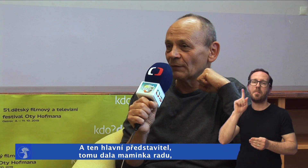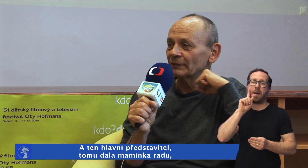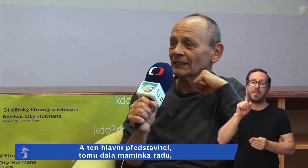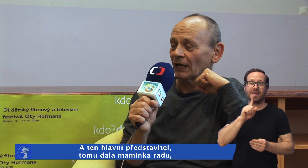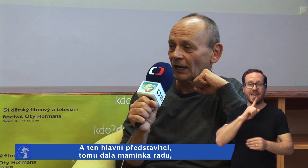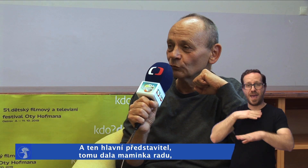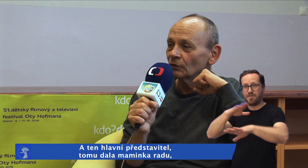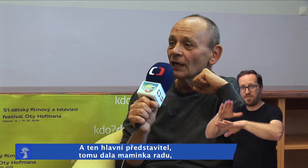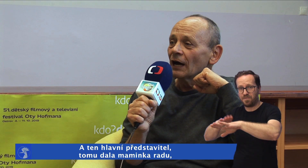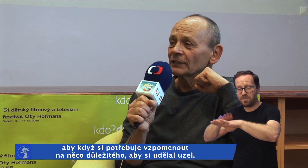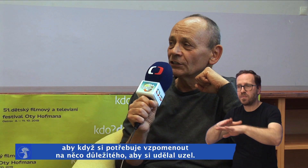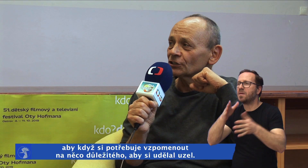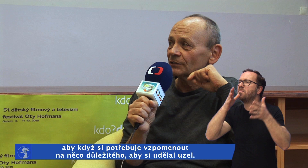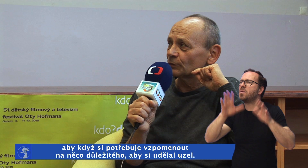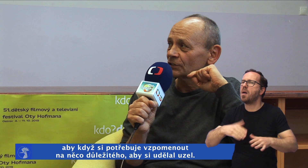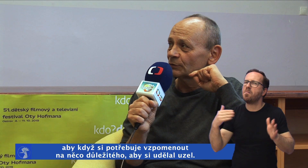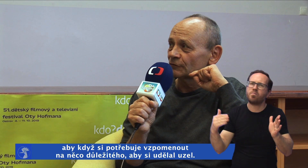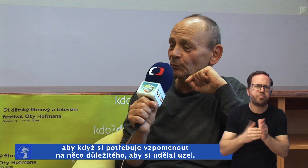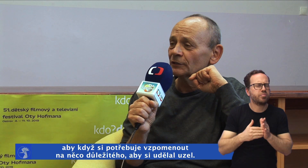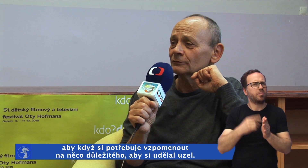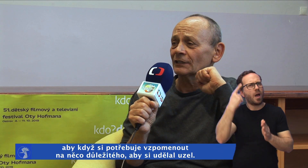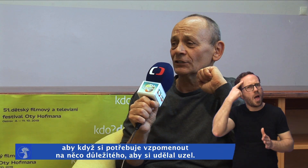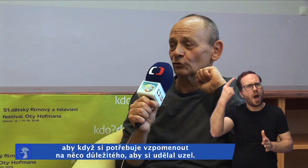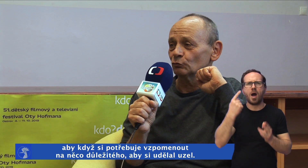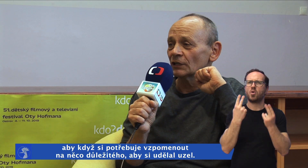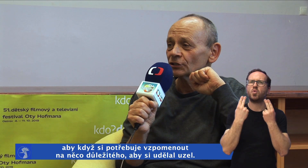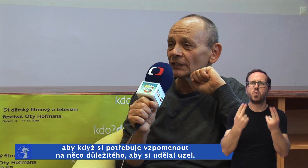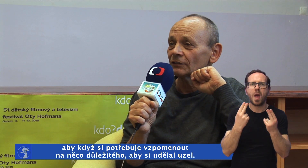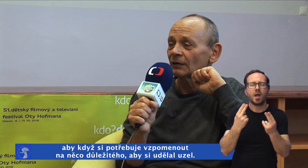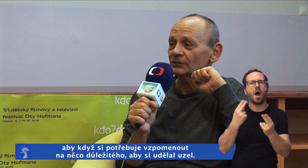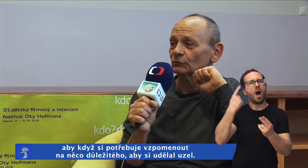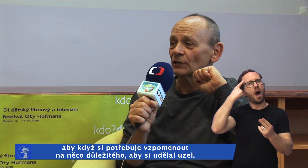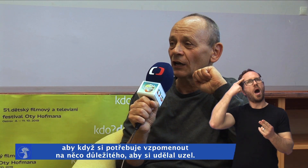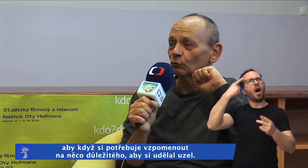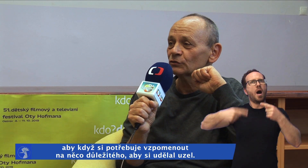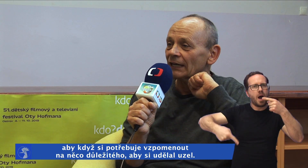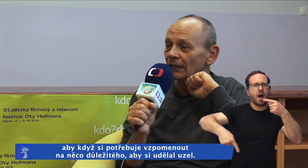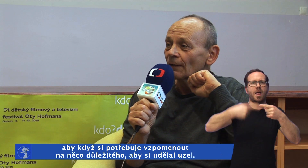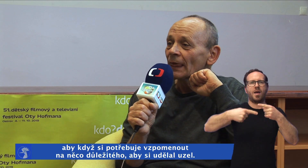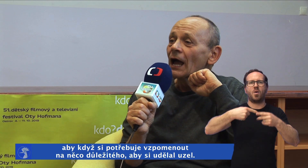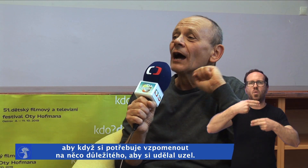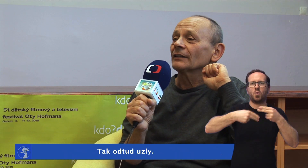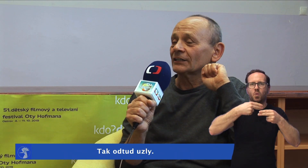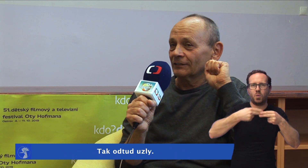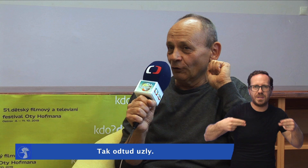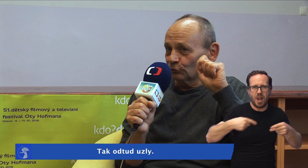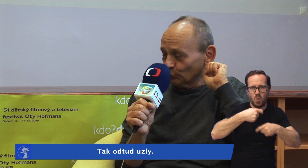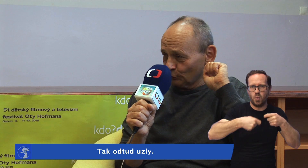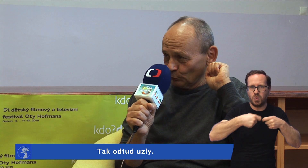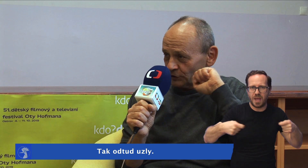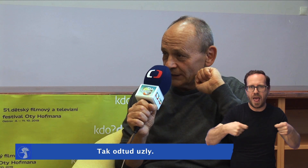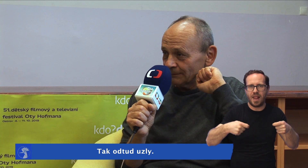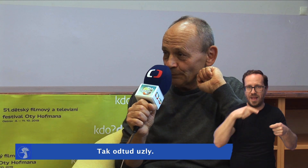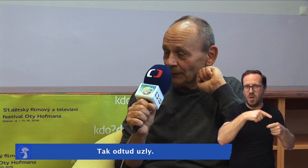dala maminka radu, aby když si potřebuje vzpomenout na něco důležitého, aby si udělal uzel. Tak